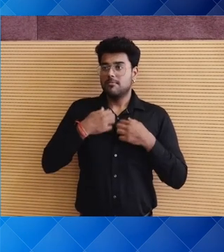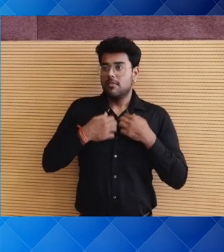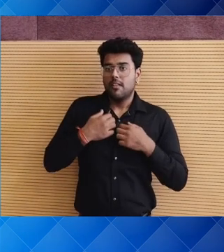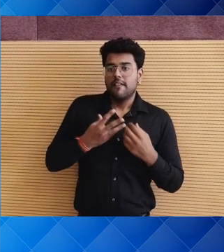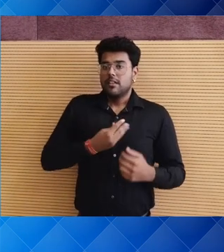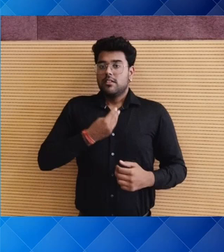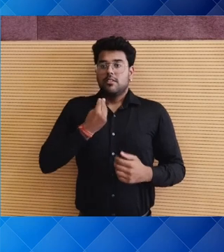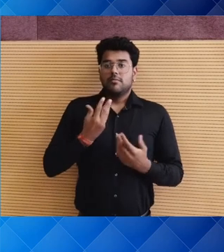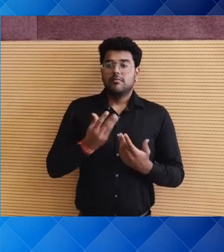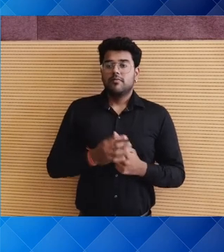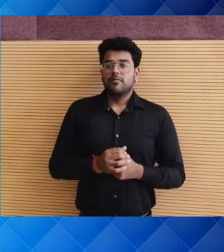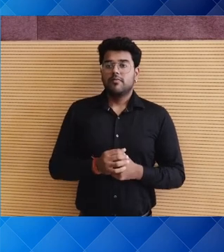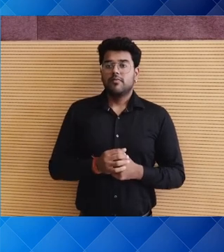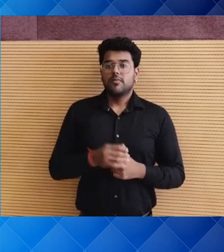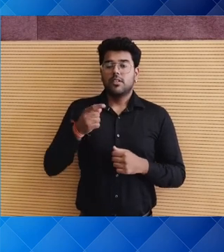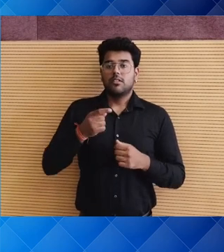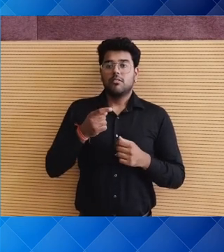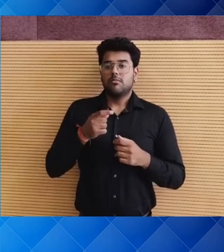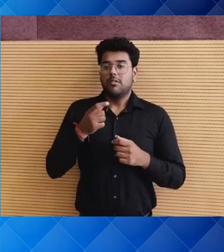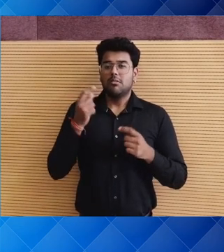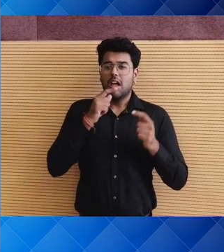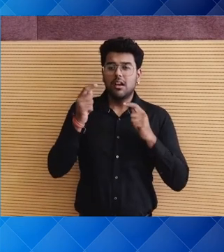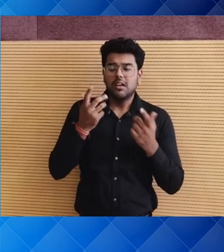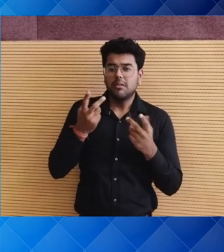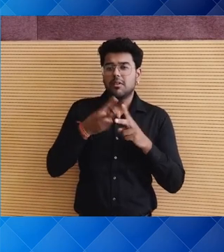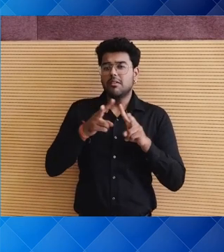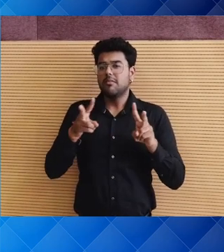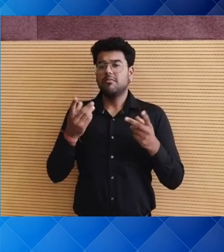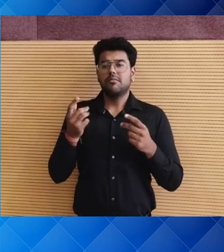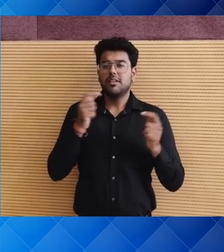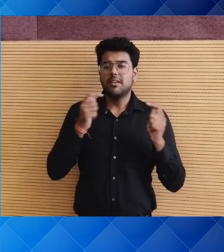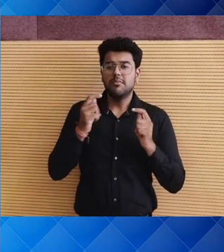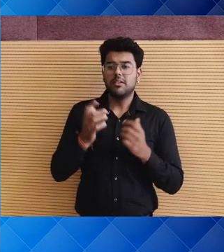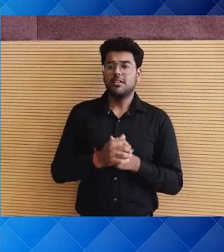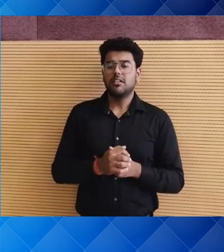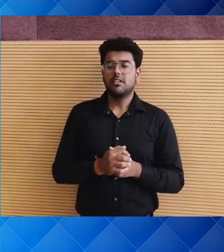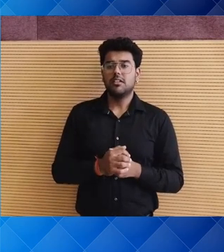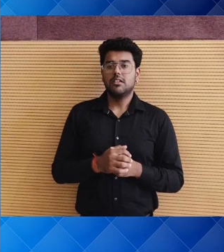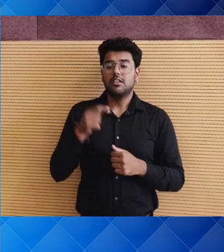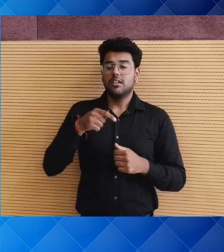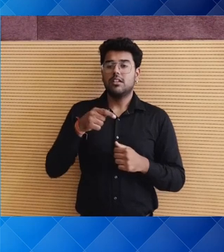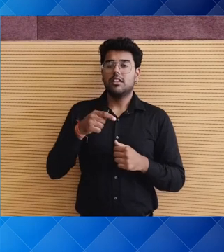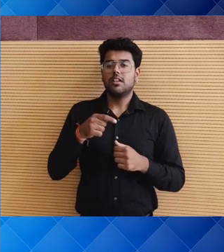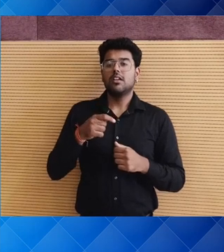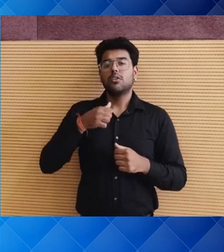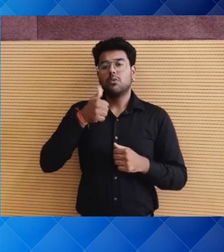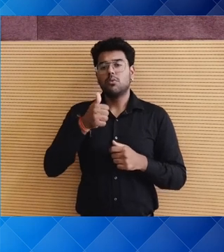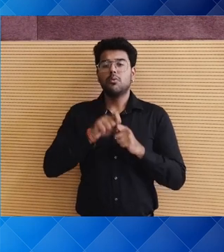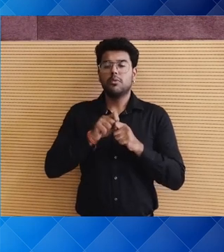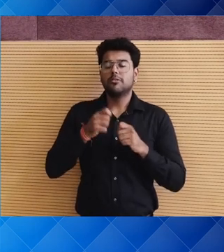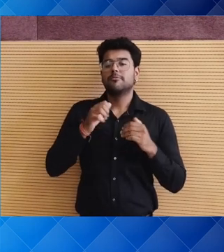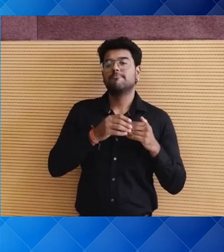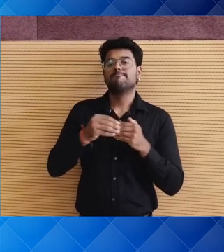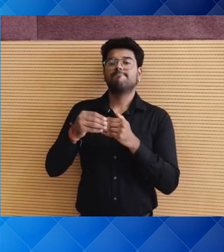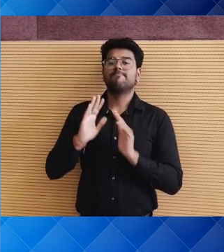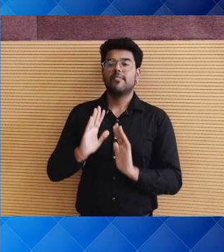उत्सुकता, नकारात्मक टीका टिप्पणी, प्रजातंत्र में नकारात्मक टीका टिप्पणी ही अच्छे काम करने को प्रेरणा देती